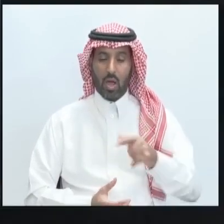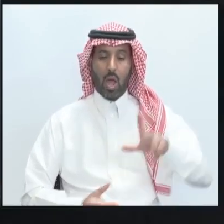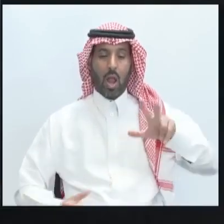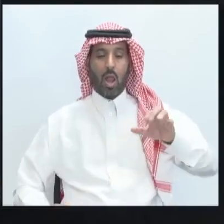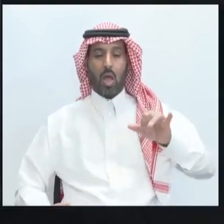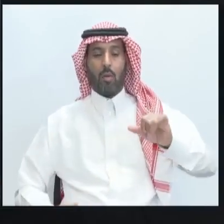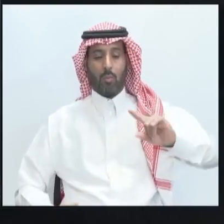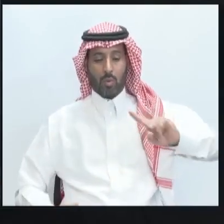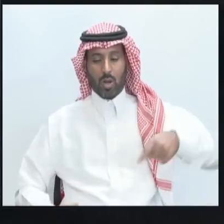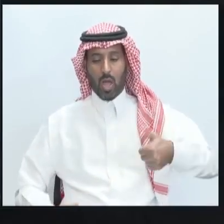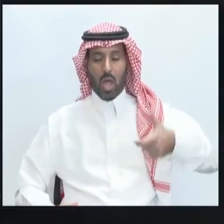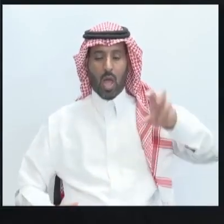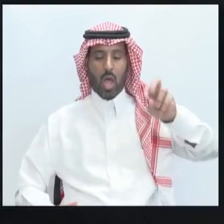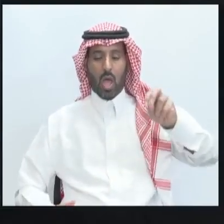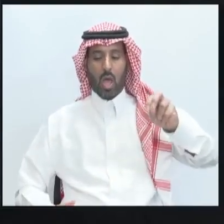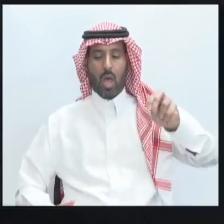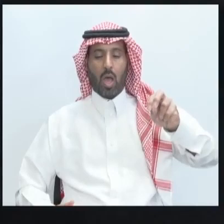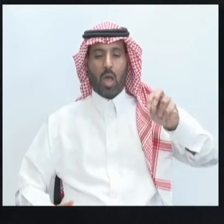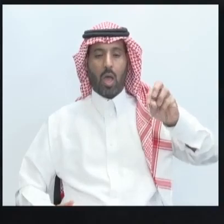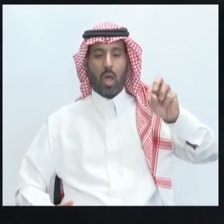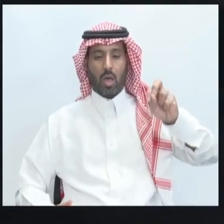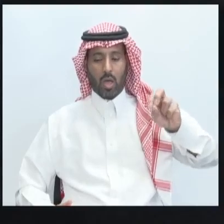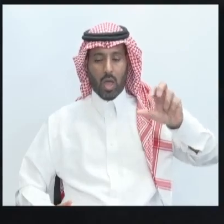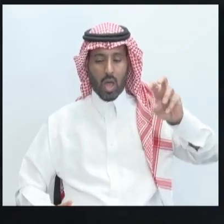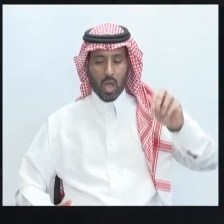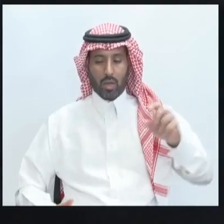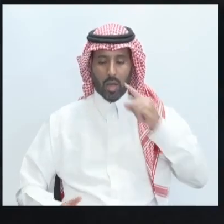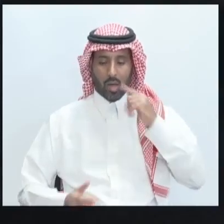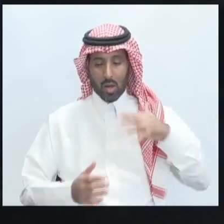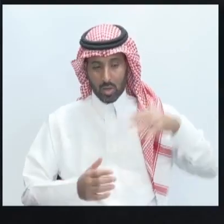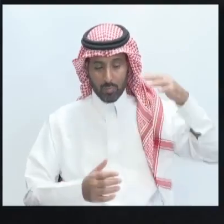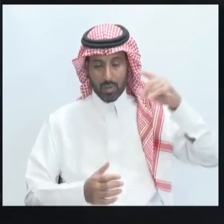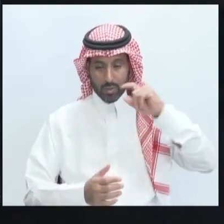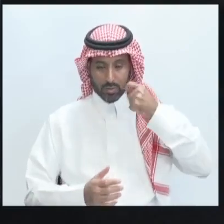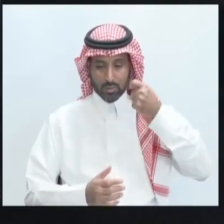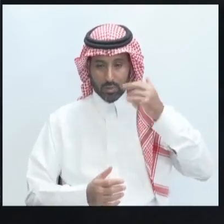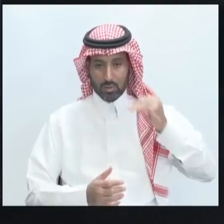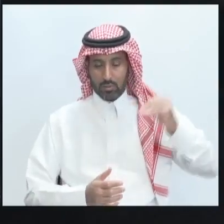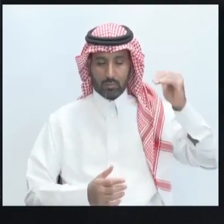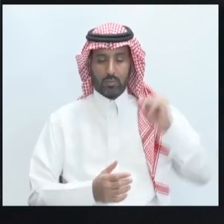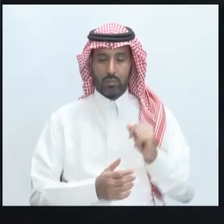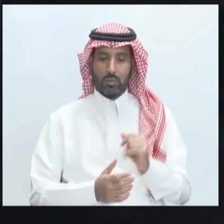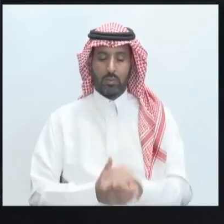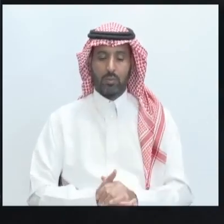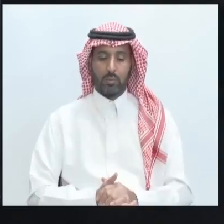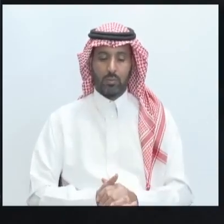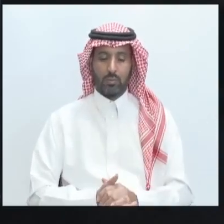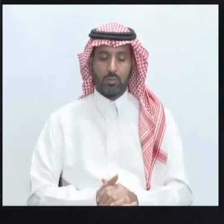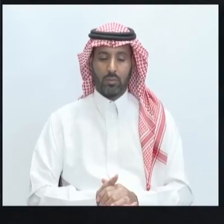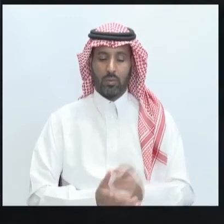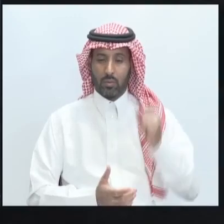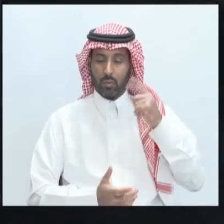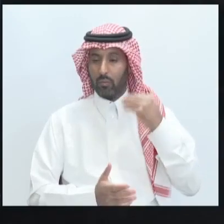تتغير الكثير من الاهتمامات عما كنتم عليه سابقا فتجدون انفسكم في هذه المرحله